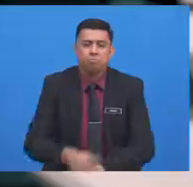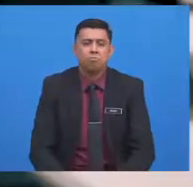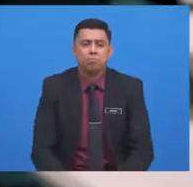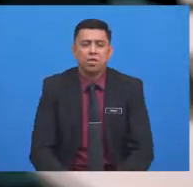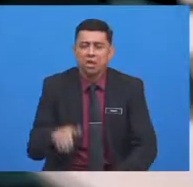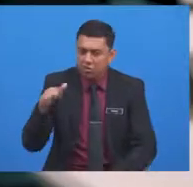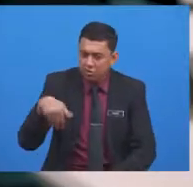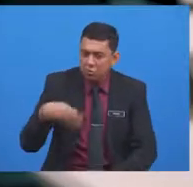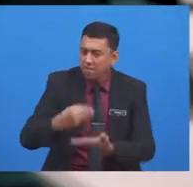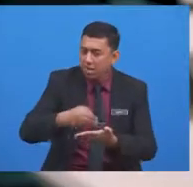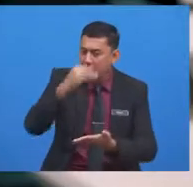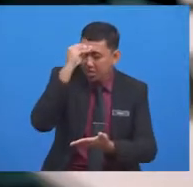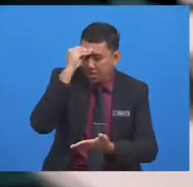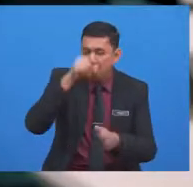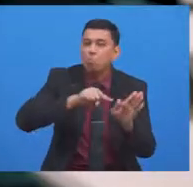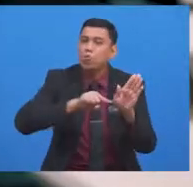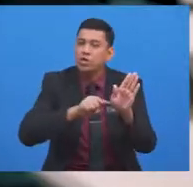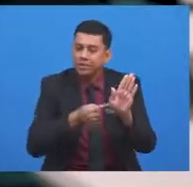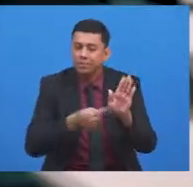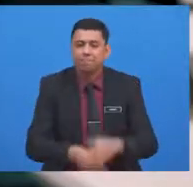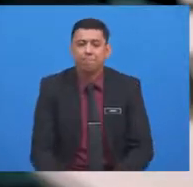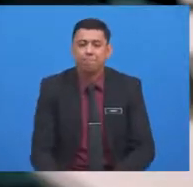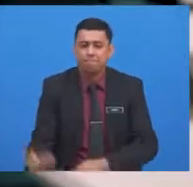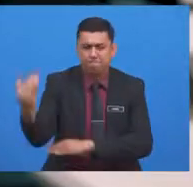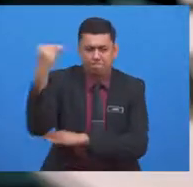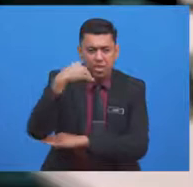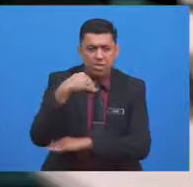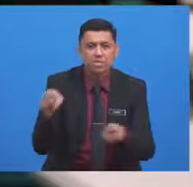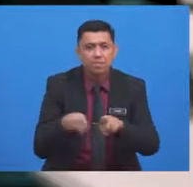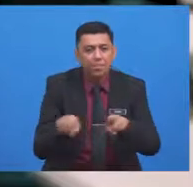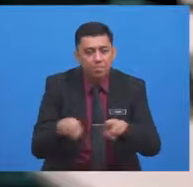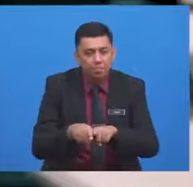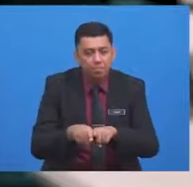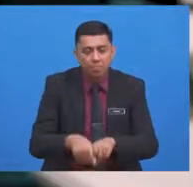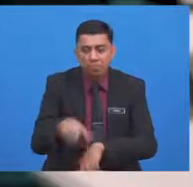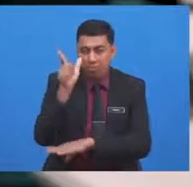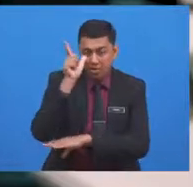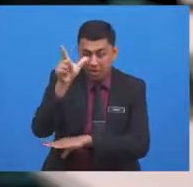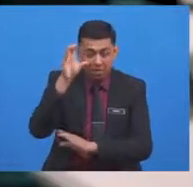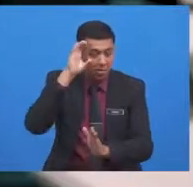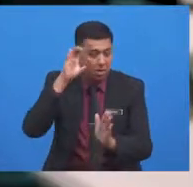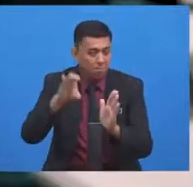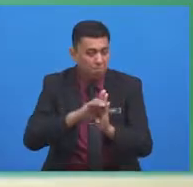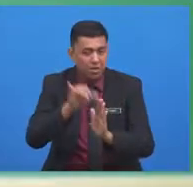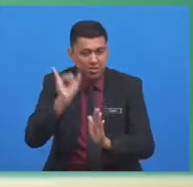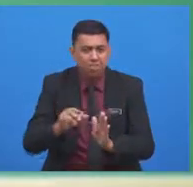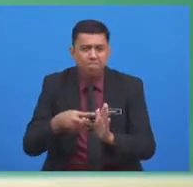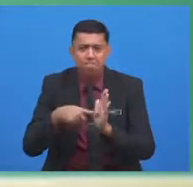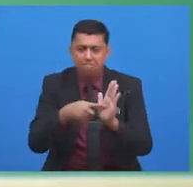Sebelum pembelajaran hari ini bermula, marilah kita bersama-sama melihat gambar yang dipaparkan.